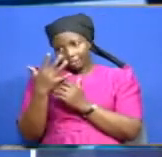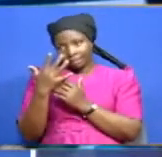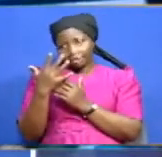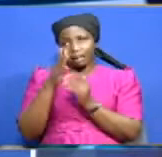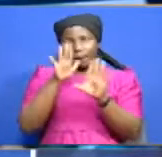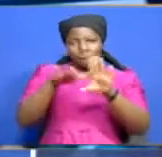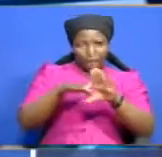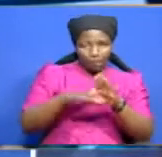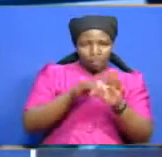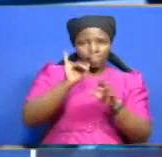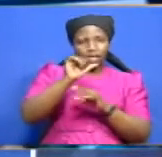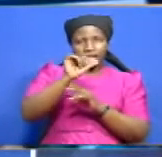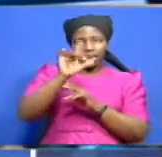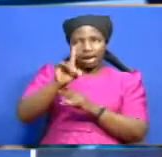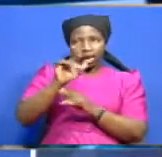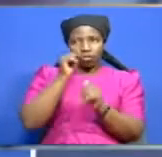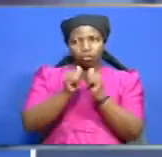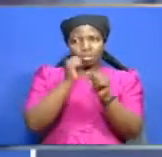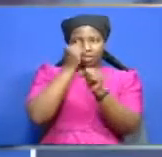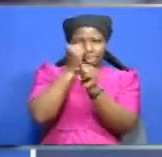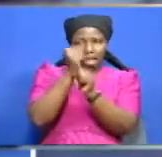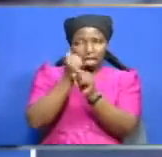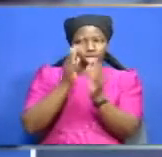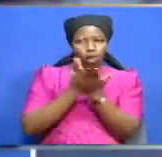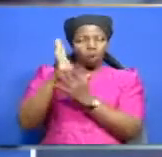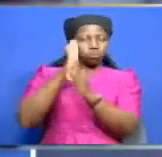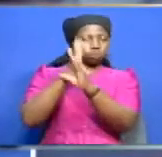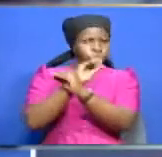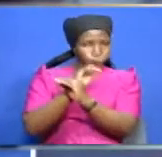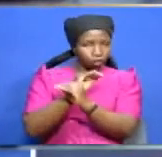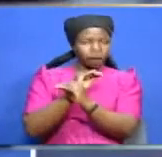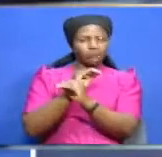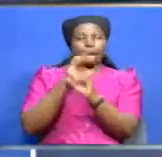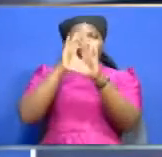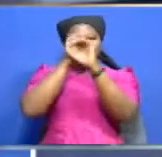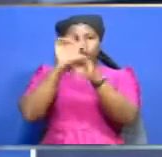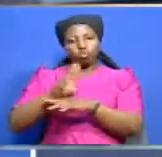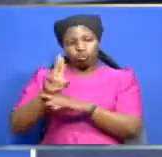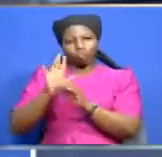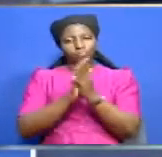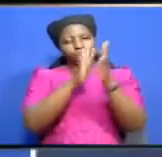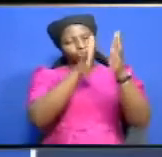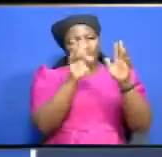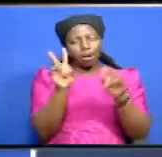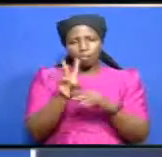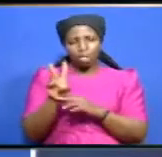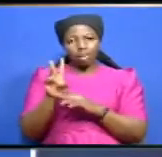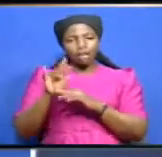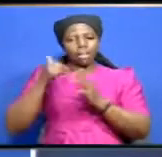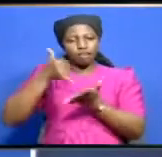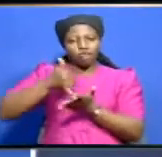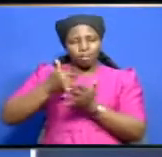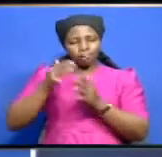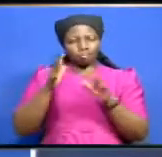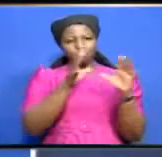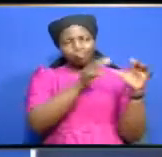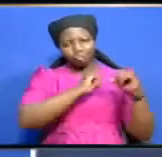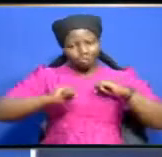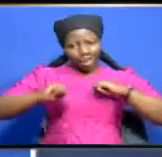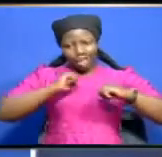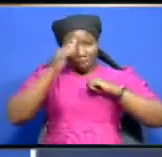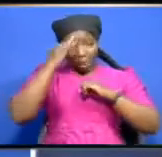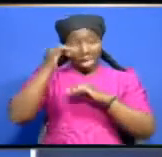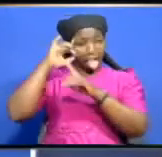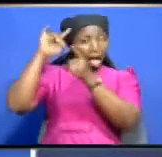mtandao, Rais Uhuru Kenyatta alizipongeza pande zote husika kwenye shughuli ya kutafuta amani nchini Sudan Kusini.